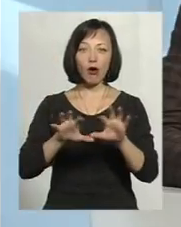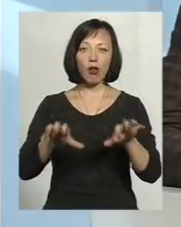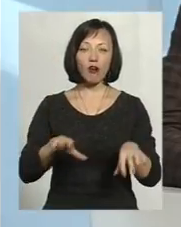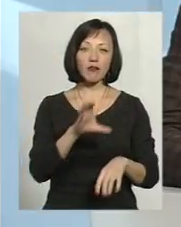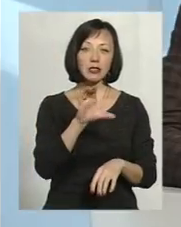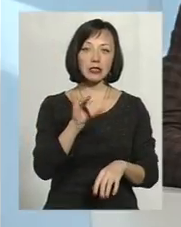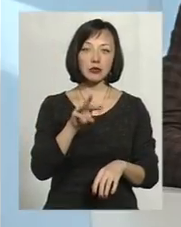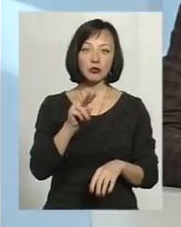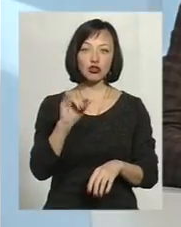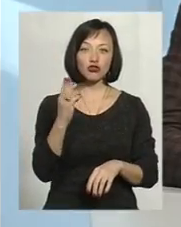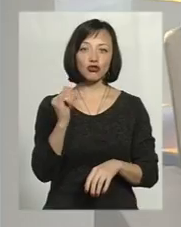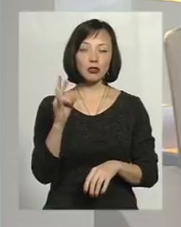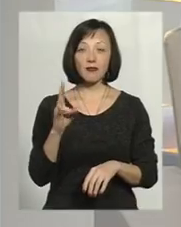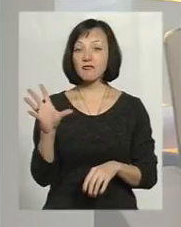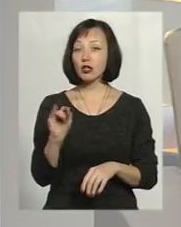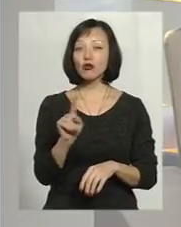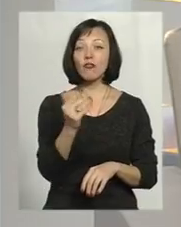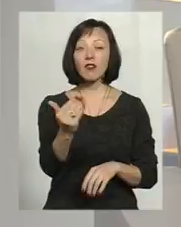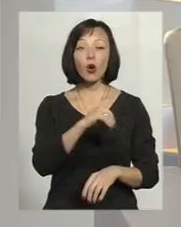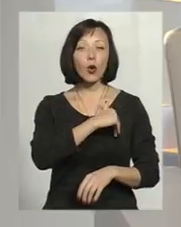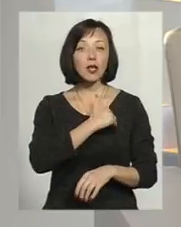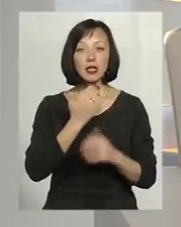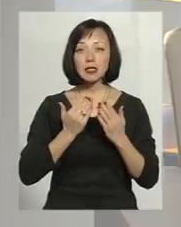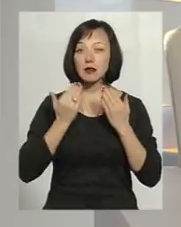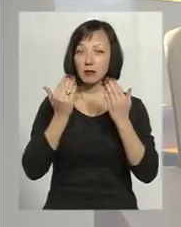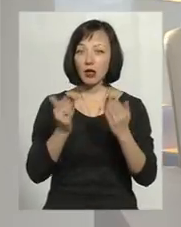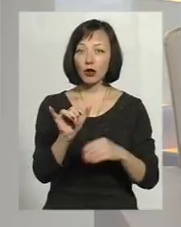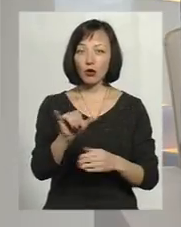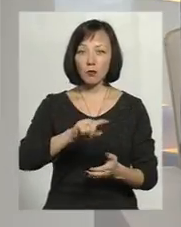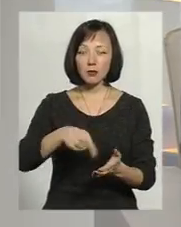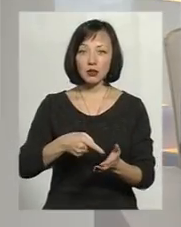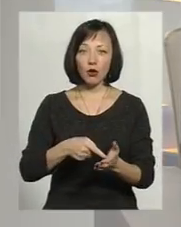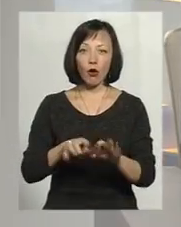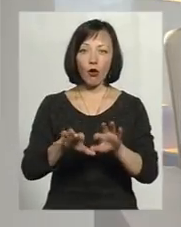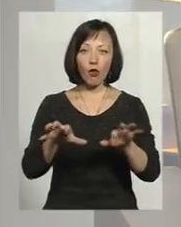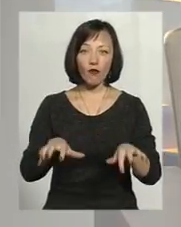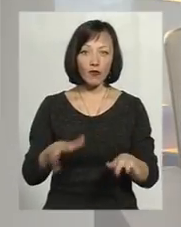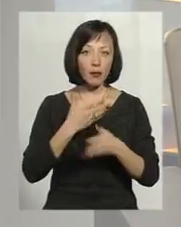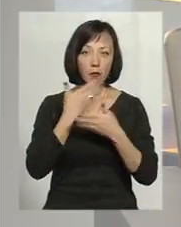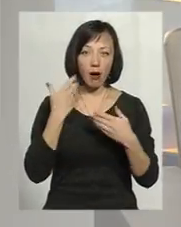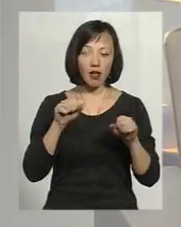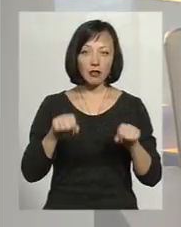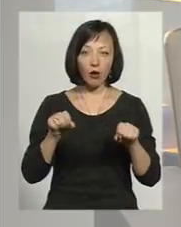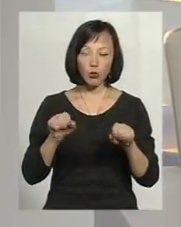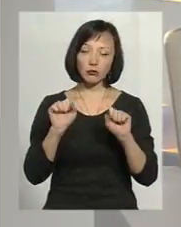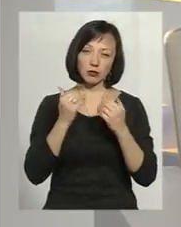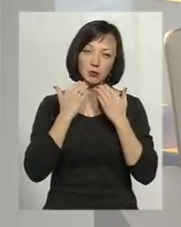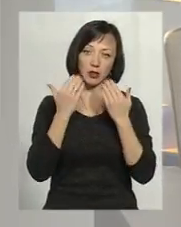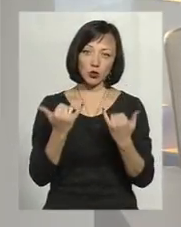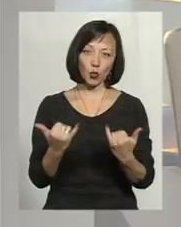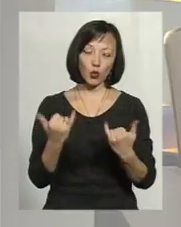Семчишин. Все, що ви хотіли запитати у міського голови і не мали нагоди, ви можете запитати сьогодні,